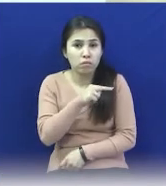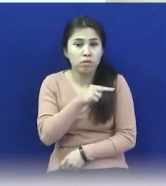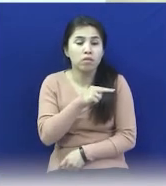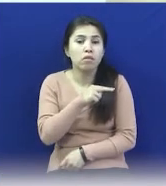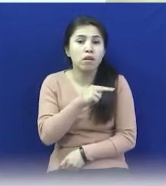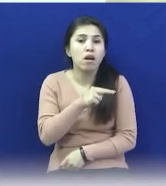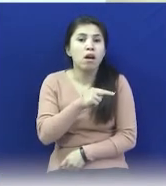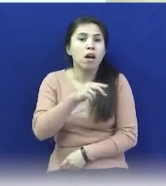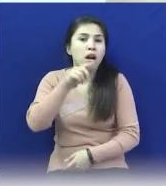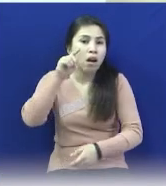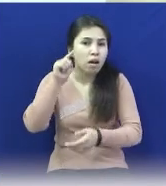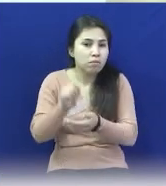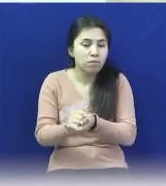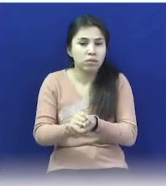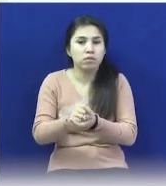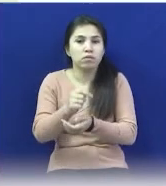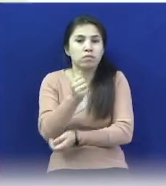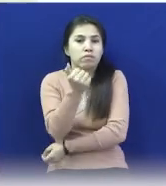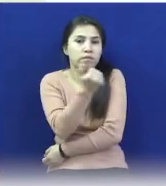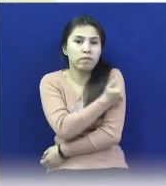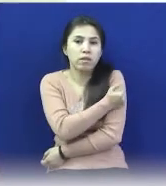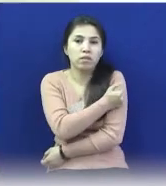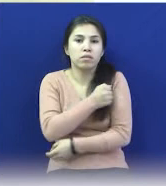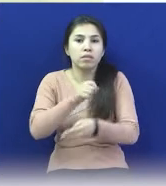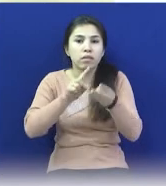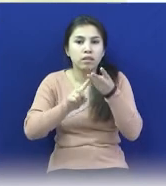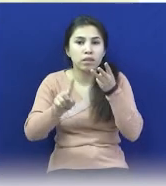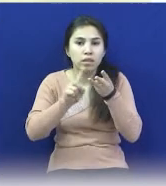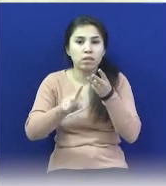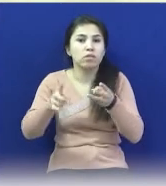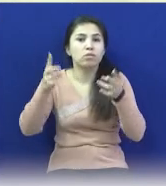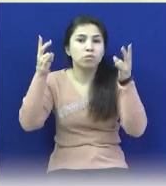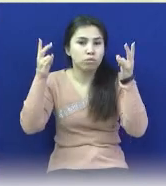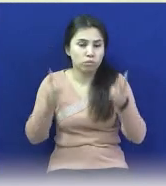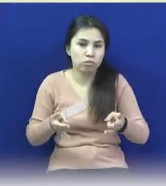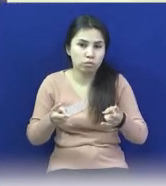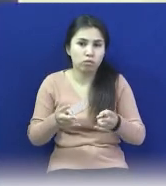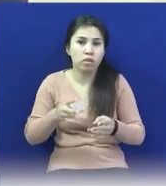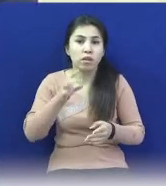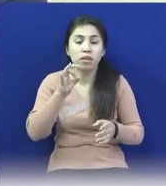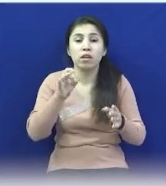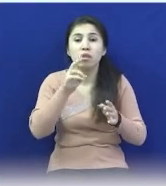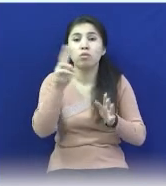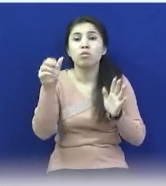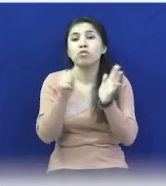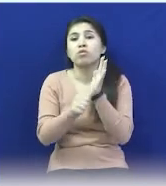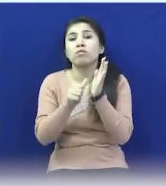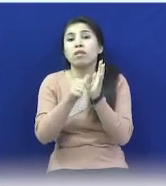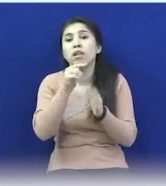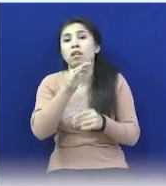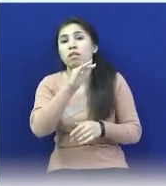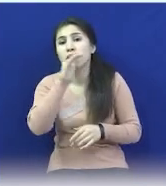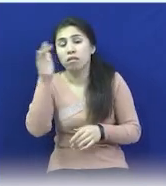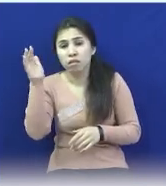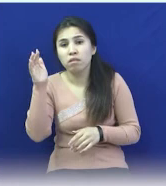в профилактике заболеваний. Подводя итог, Асет Калиев заметил, что не все проблемы еще решены, но поставлены новые цели